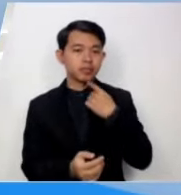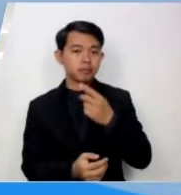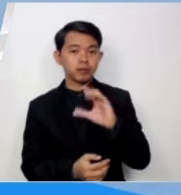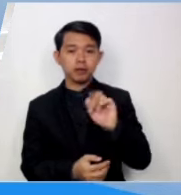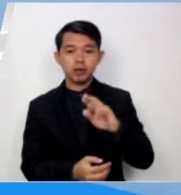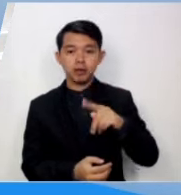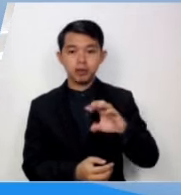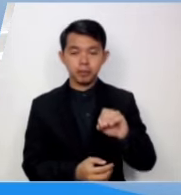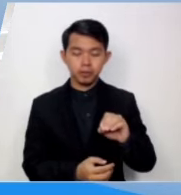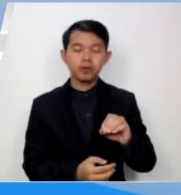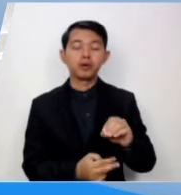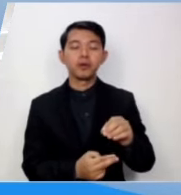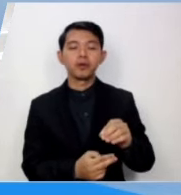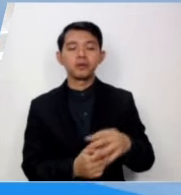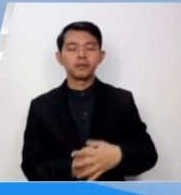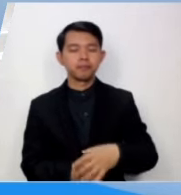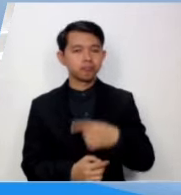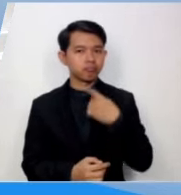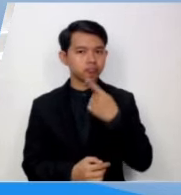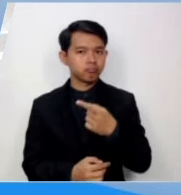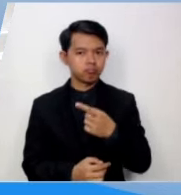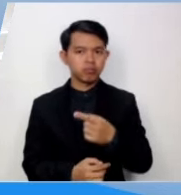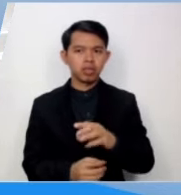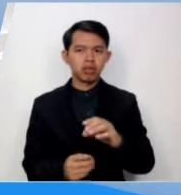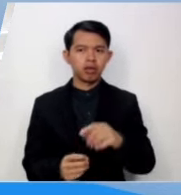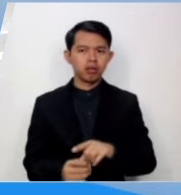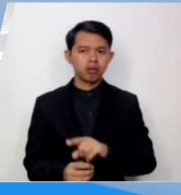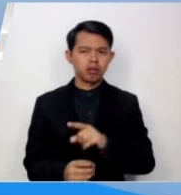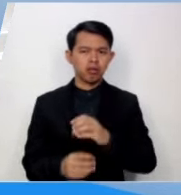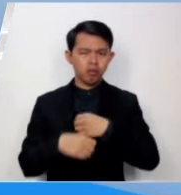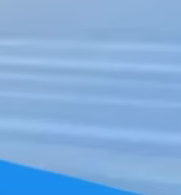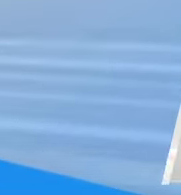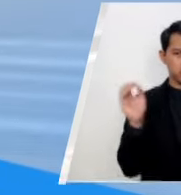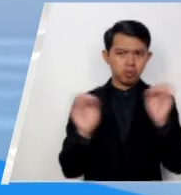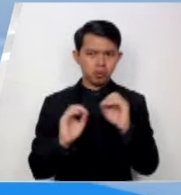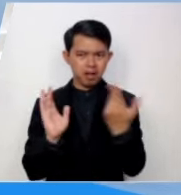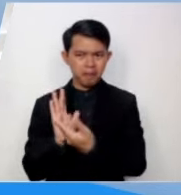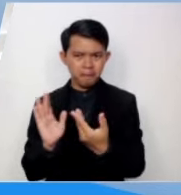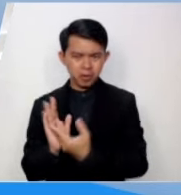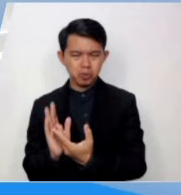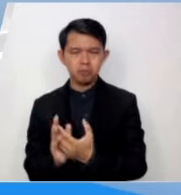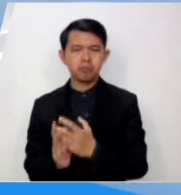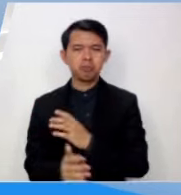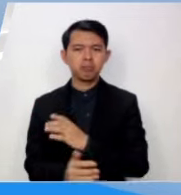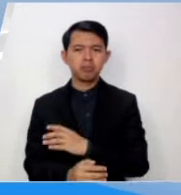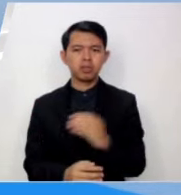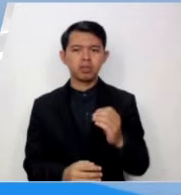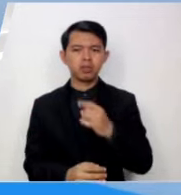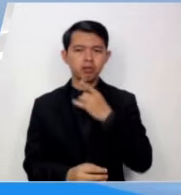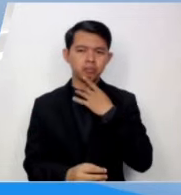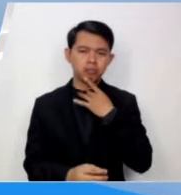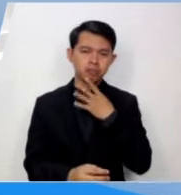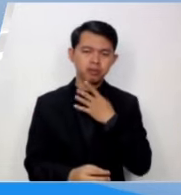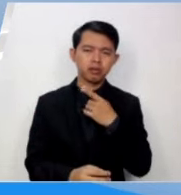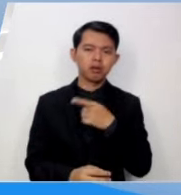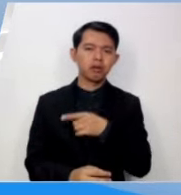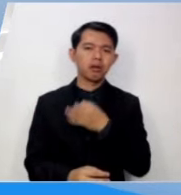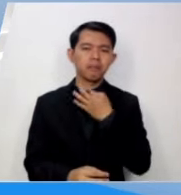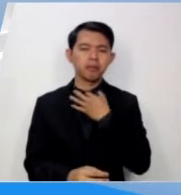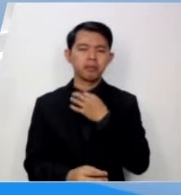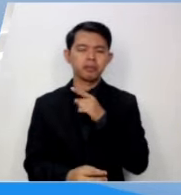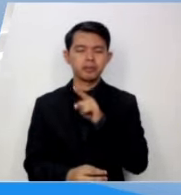Duterte, halatang walang basihan, malisyoso at walang katotohanan ang mga alegasyon noong